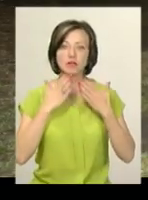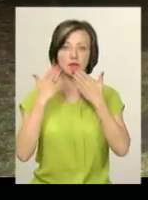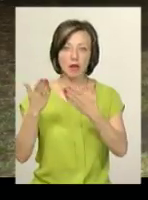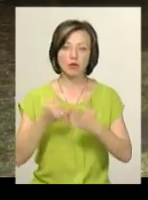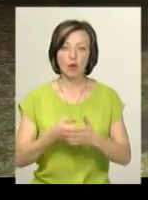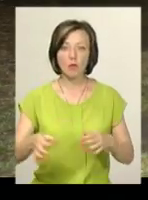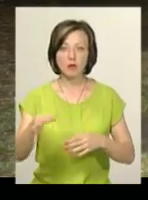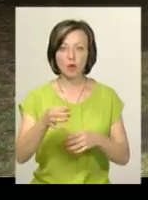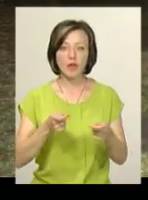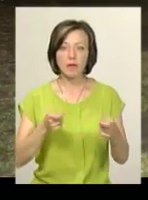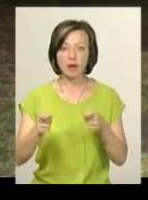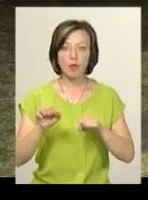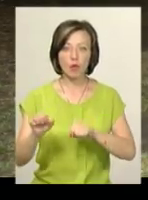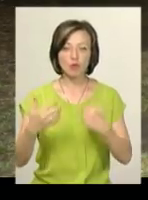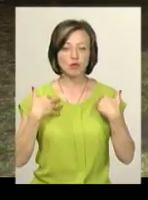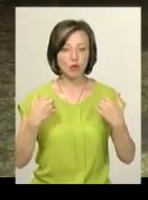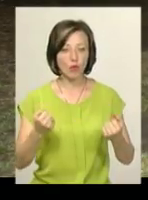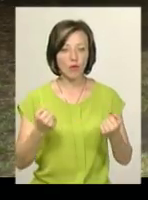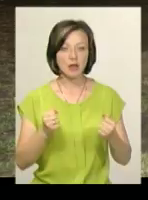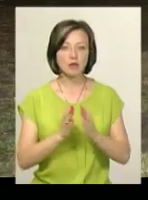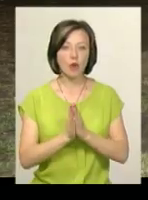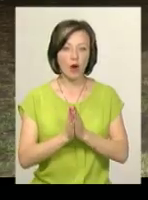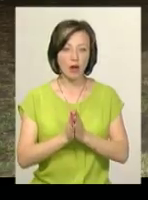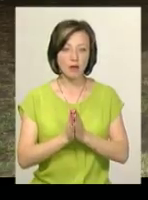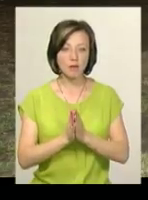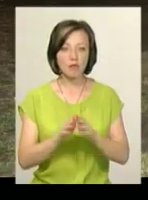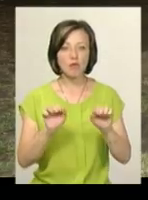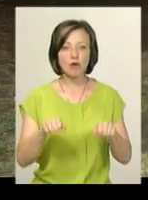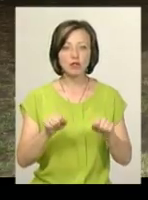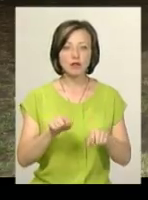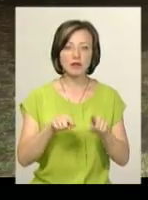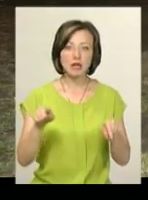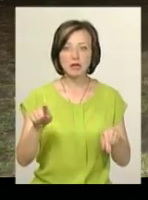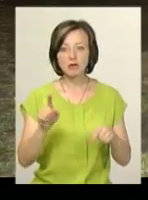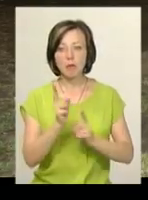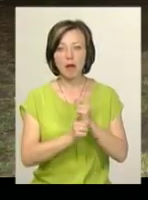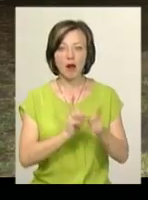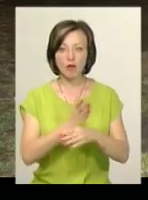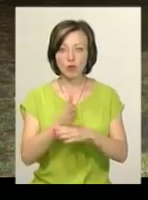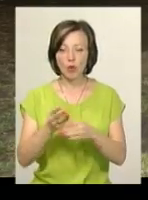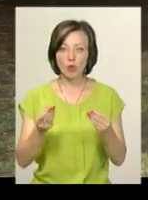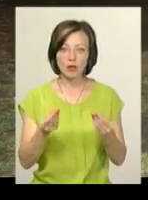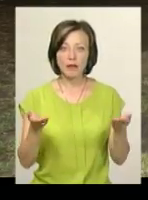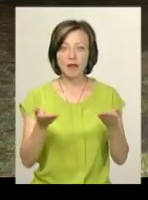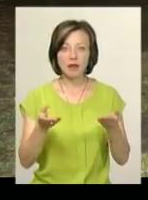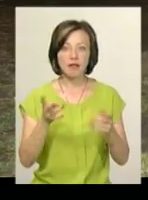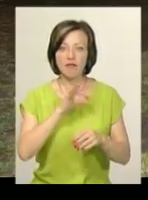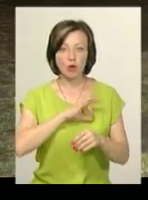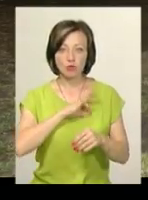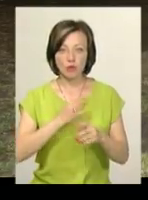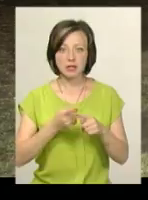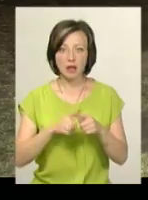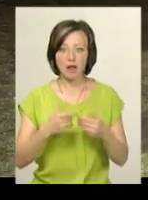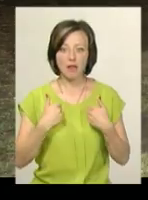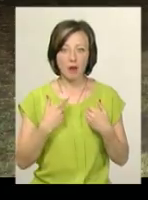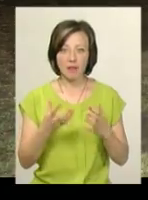до обласного департаменту охорони здоров'я з проханням, можливо, десь перерозподілити ті кошти, може, десь не використовуються,